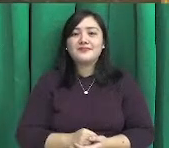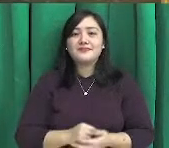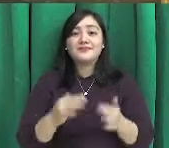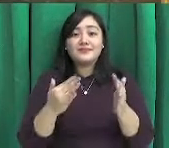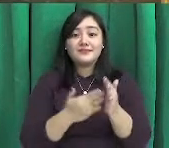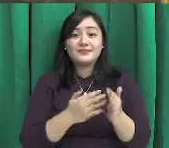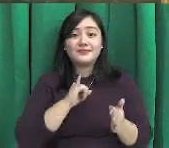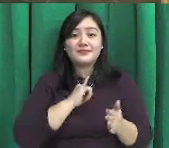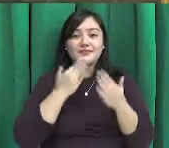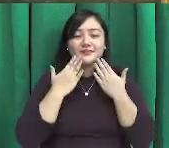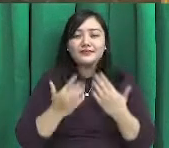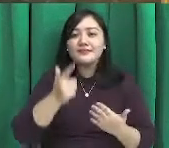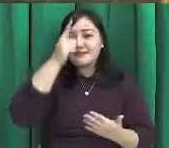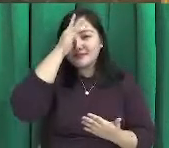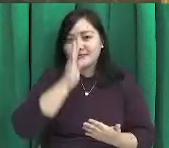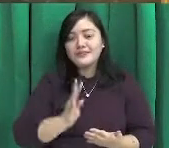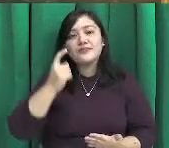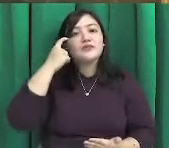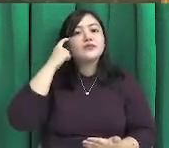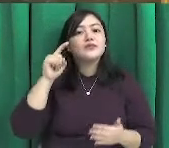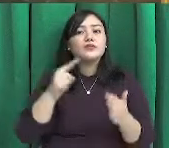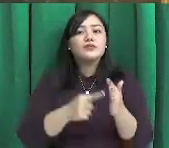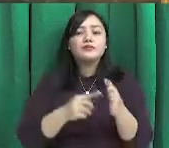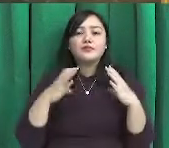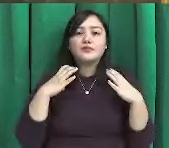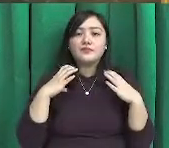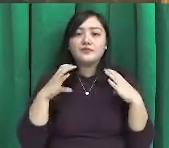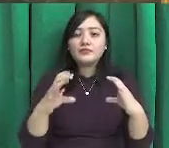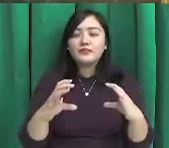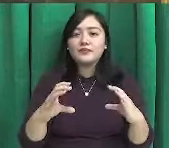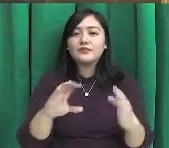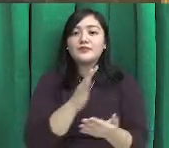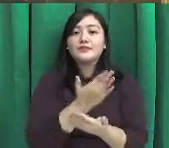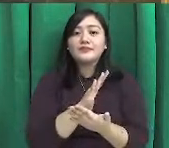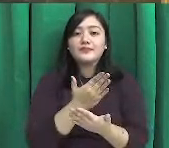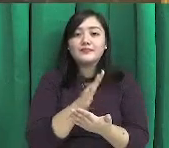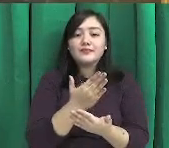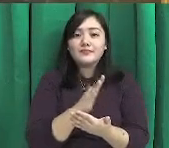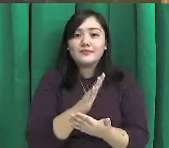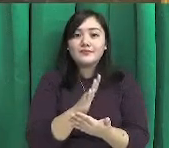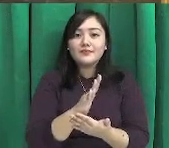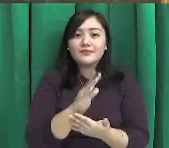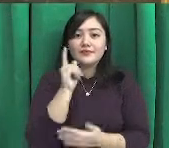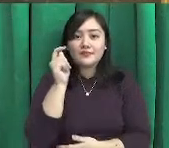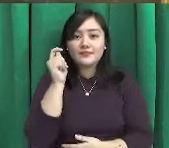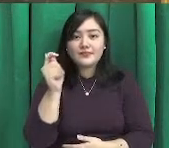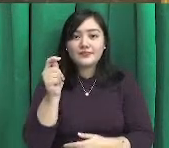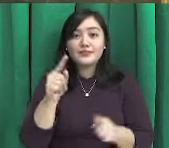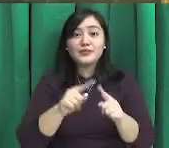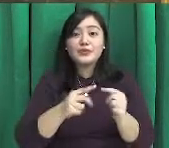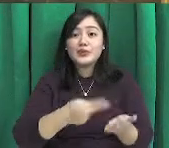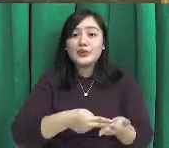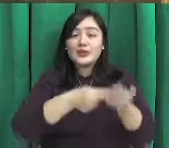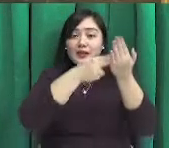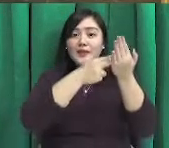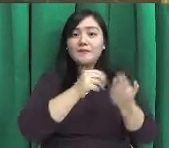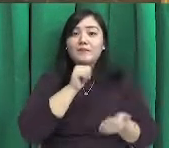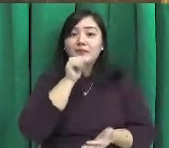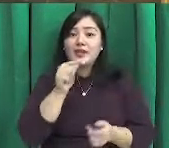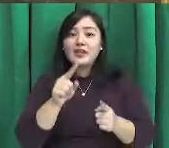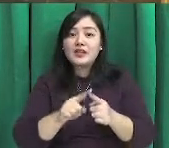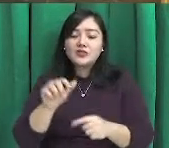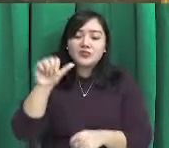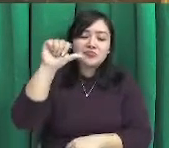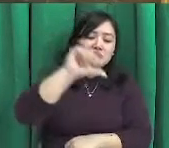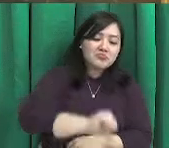ating Panginoon na may pagkakataon po ako na maibahagi sa inyo upang makatulong, hindi po para i-down on kung